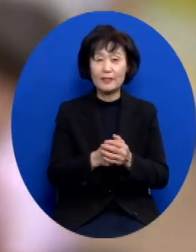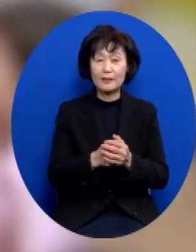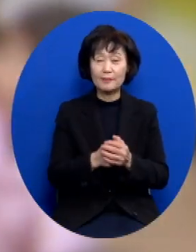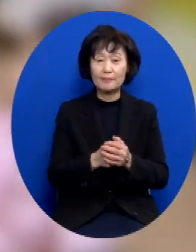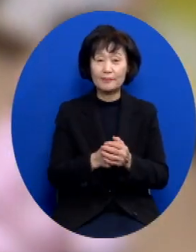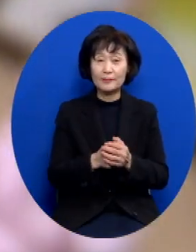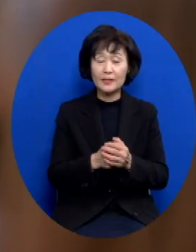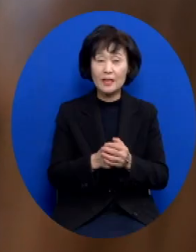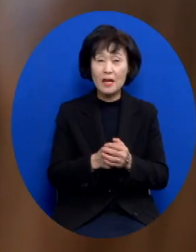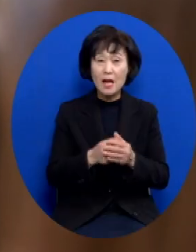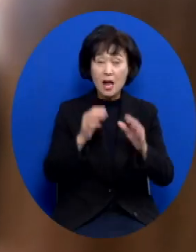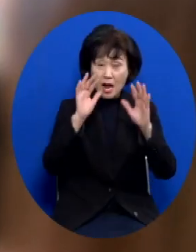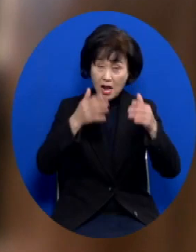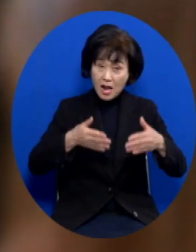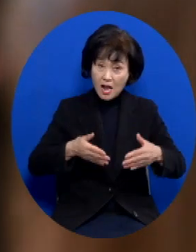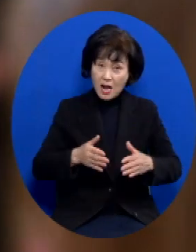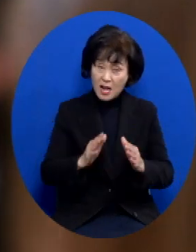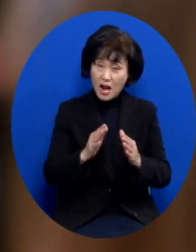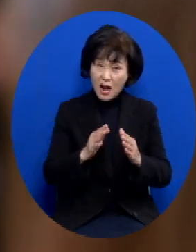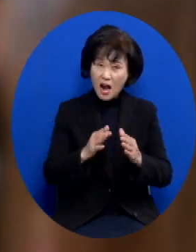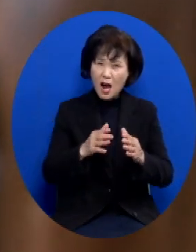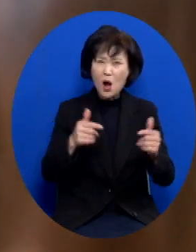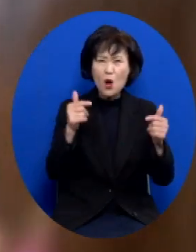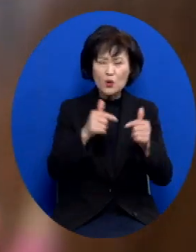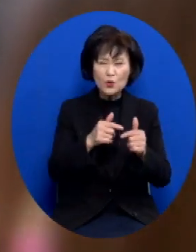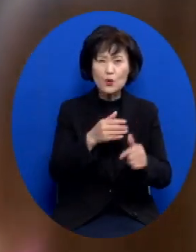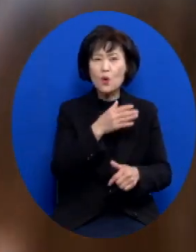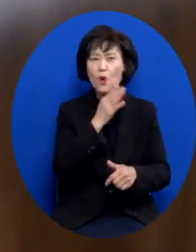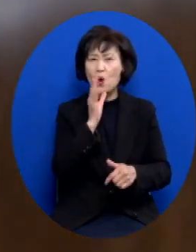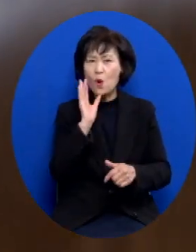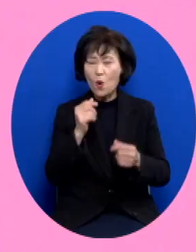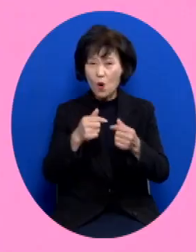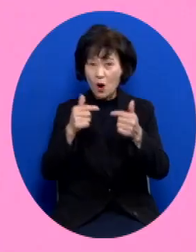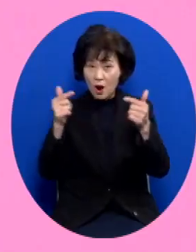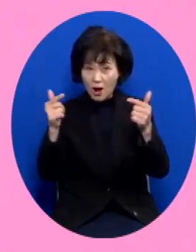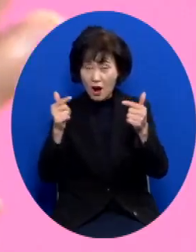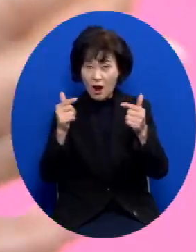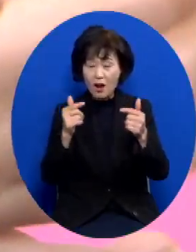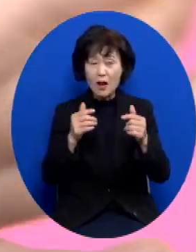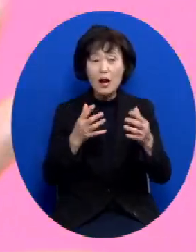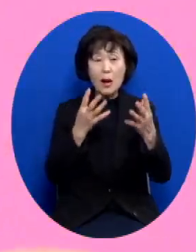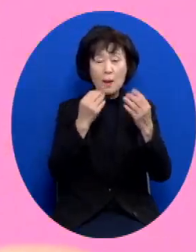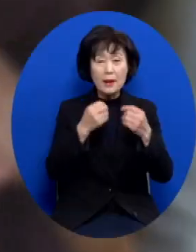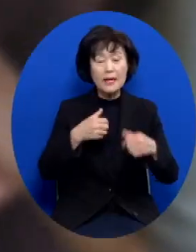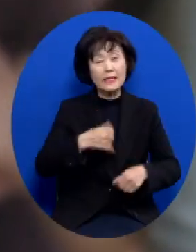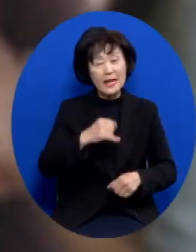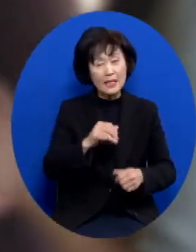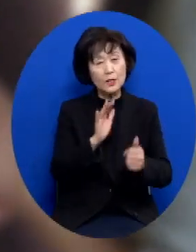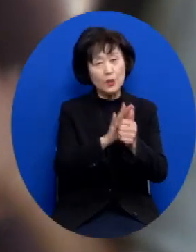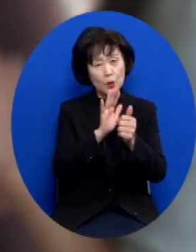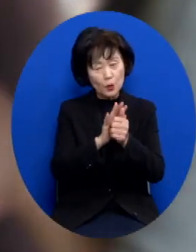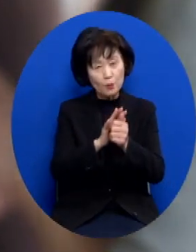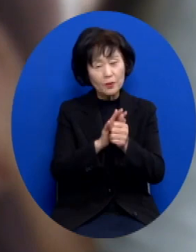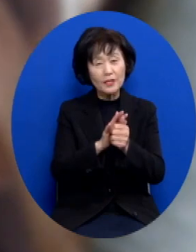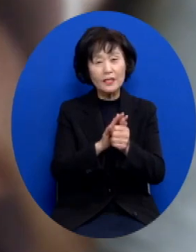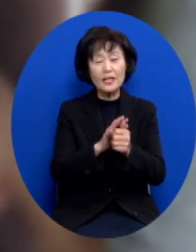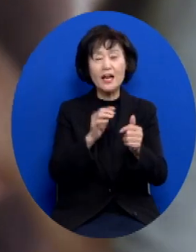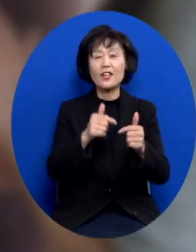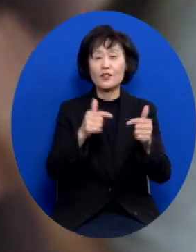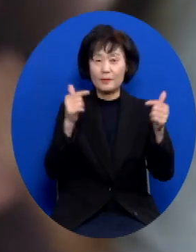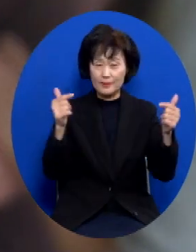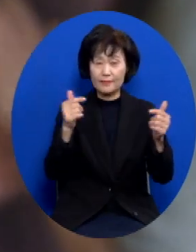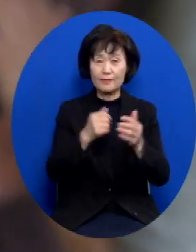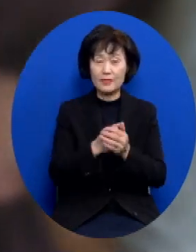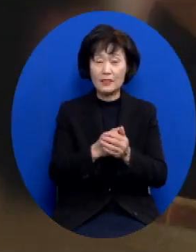제4차 저출산 고령사회 기본 계획에 따라 다자녀 지원 정책이 넓어졌습니다. 다자녀